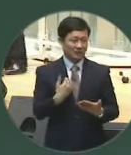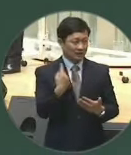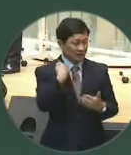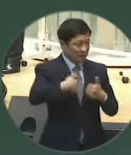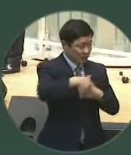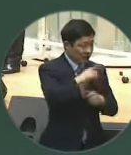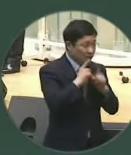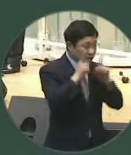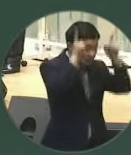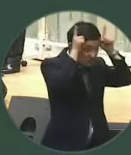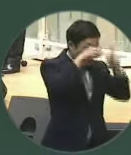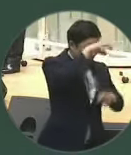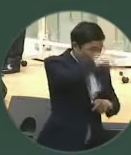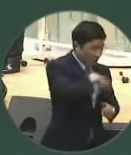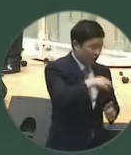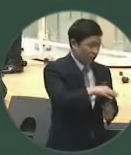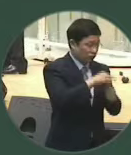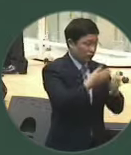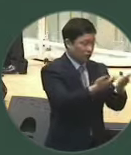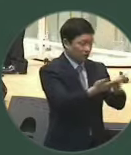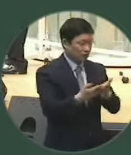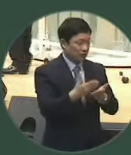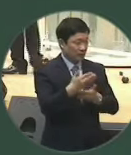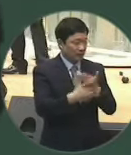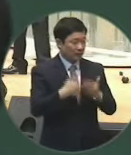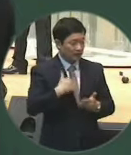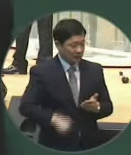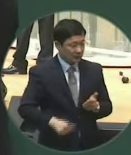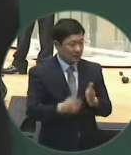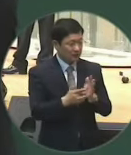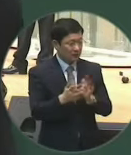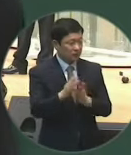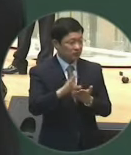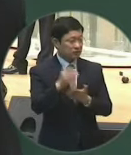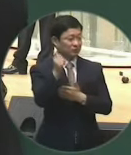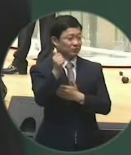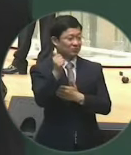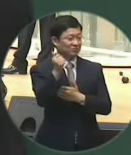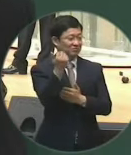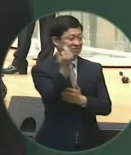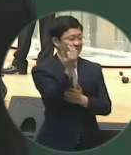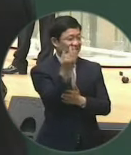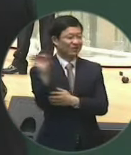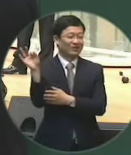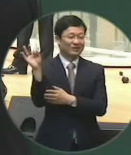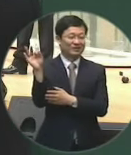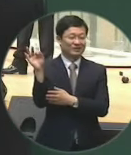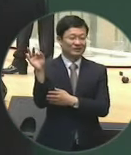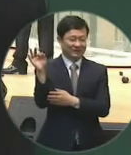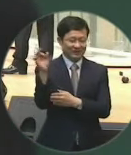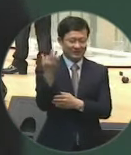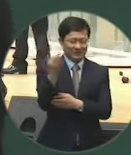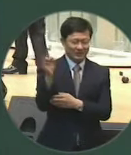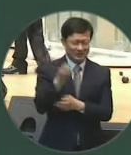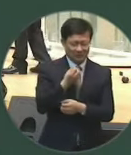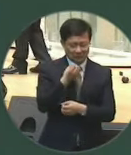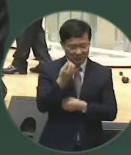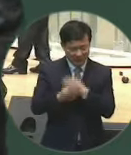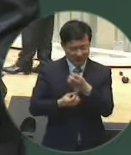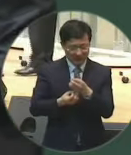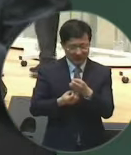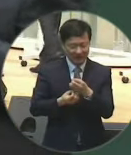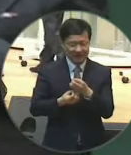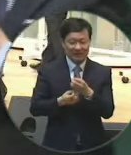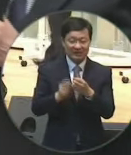지옥입니다. 거기에서 건져내신 살아계신 하나님의 아들이십니다. Our original background is hell, but he saved us from that. He's the Christ, the Son of the living God.